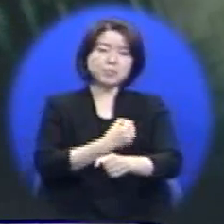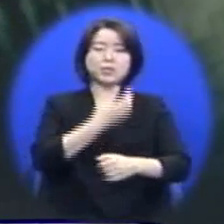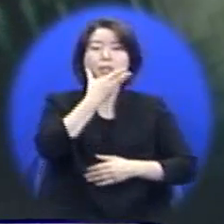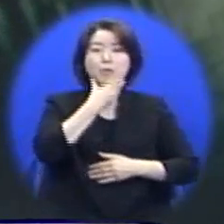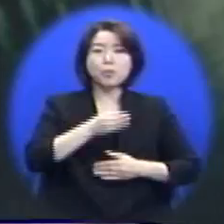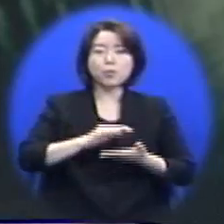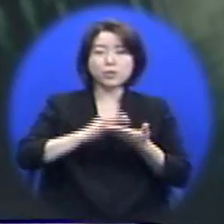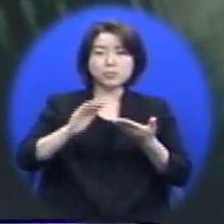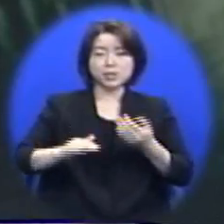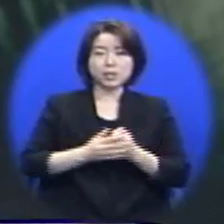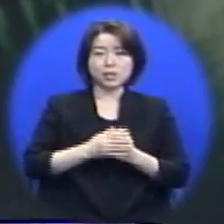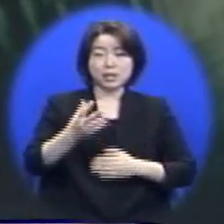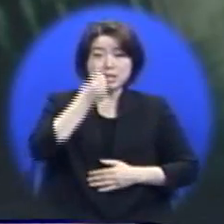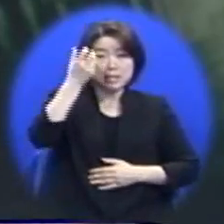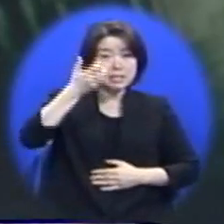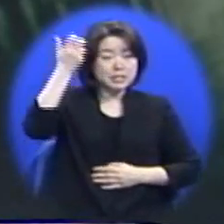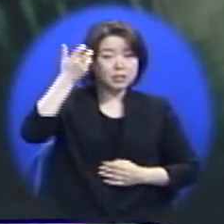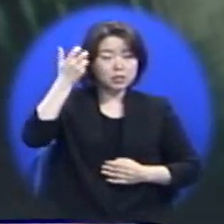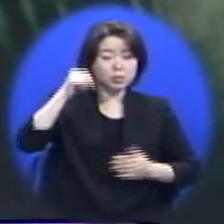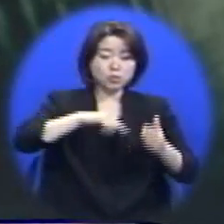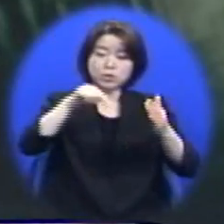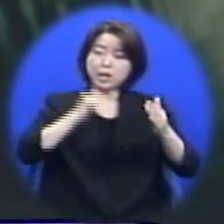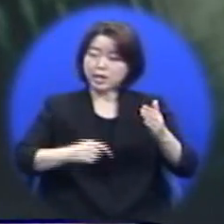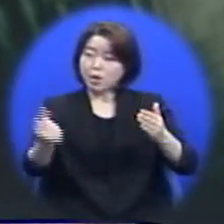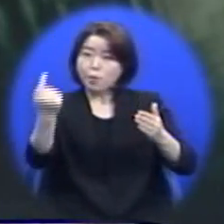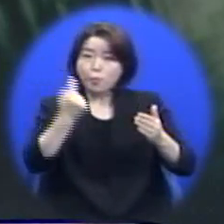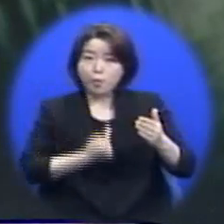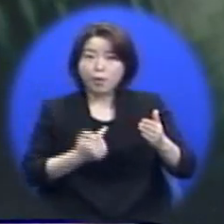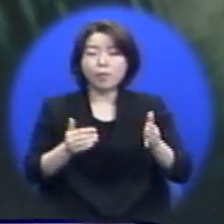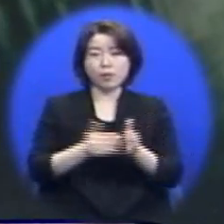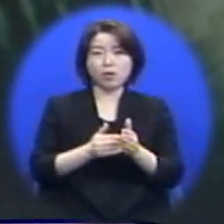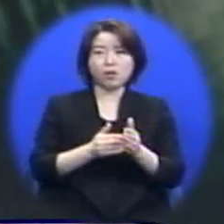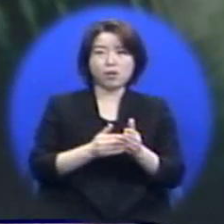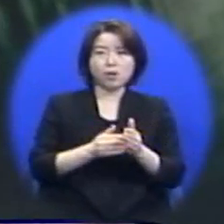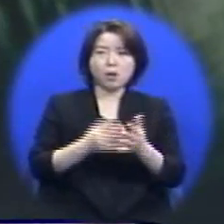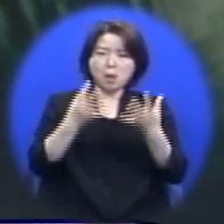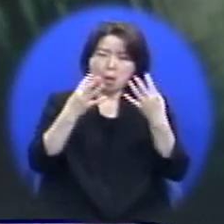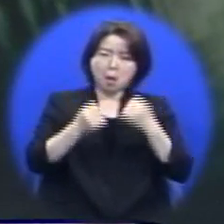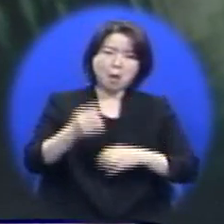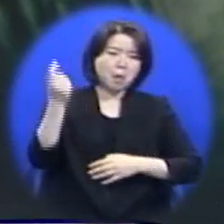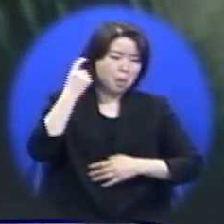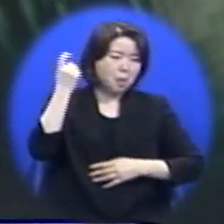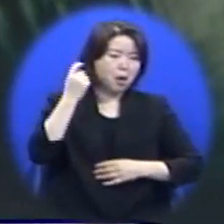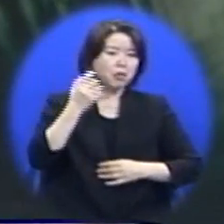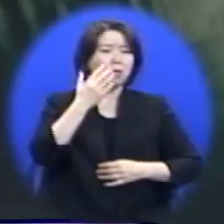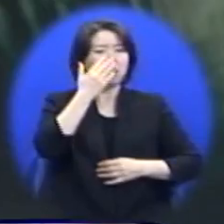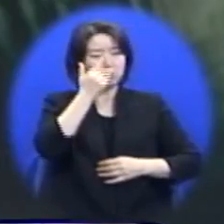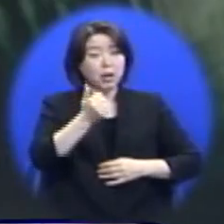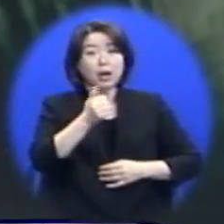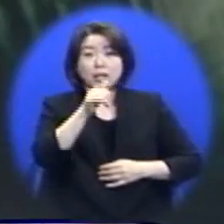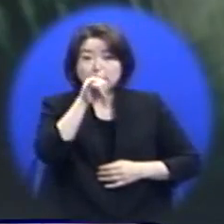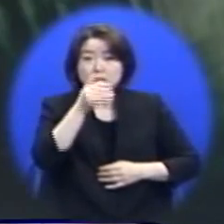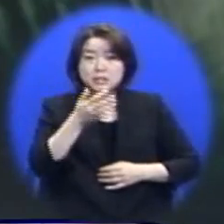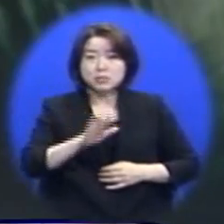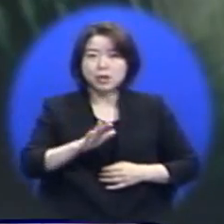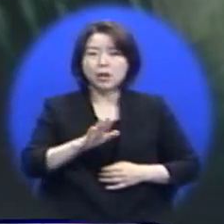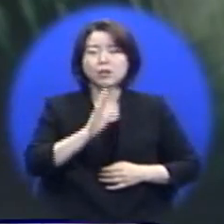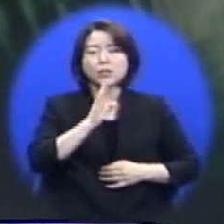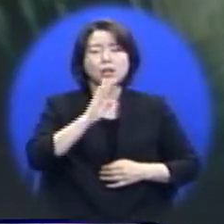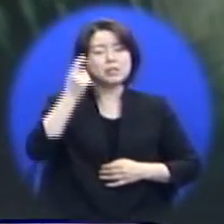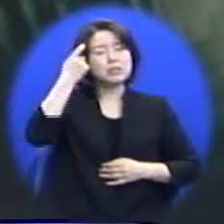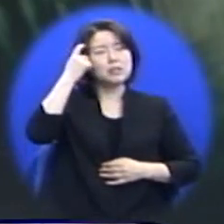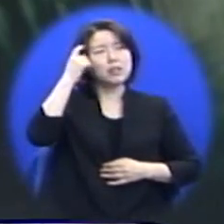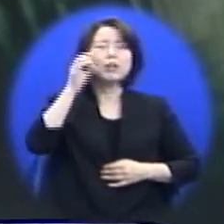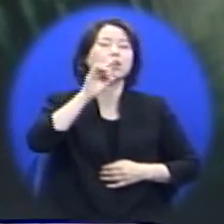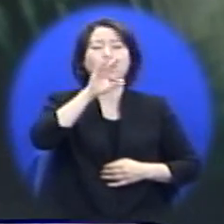성령께서 우리 안에 오셨어요. 우리는 하도 많이 들었기 때문에 그런가 보다 이렇게 넘어가지만 사실 이건 상상이 안